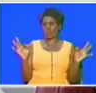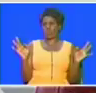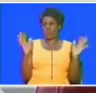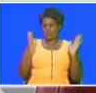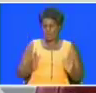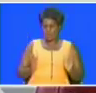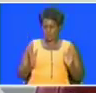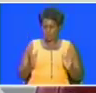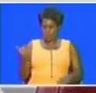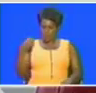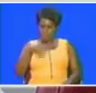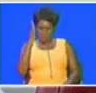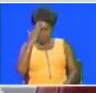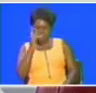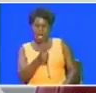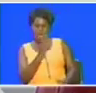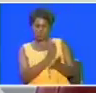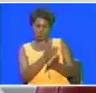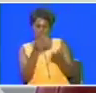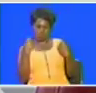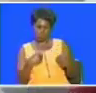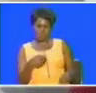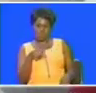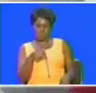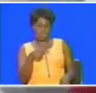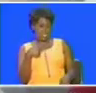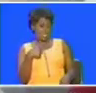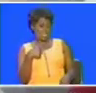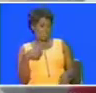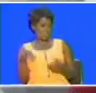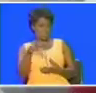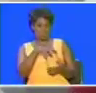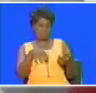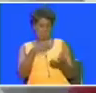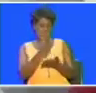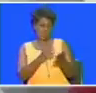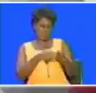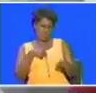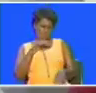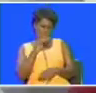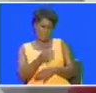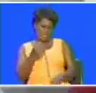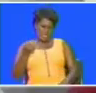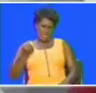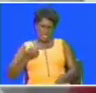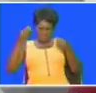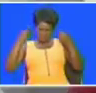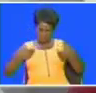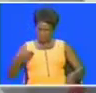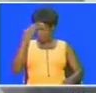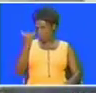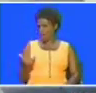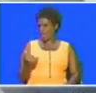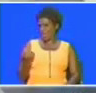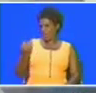akiingia kwenye nyumba kabisa anajua huyo ndio mhudumu wako? Hilo jambo hata mimi huwa linanitatiza. Hata kuna wakati nilikuwa nauliza watu, wasichana wa kazi wanavalishwa uniform kwa nini?